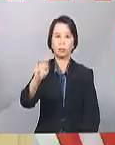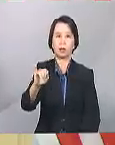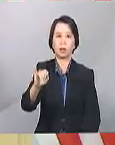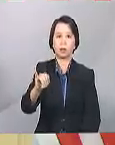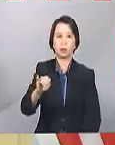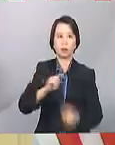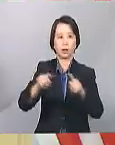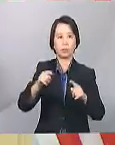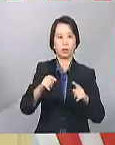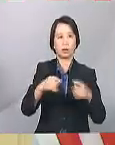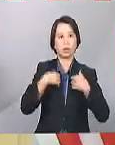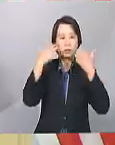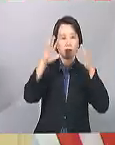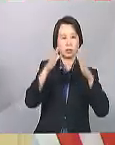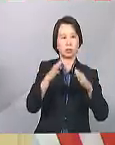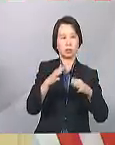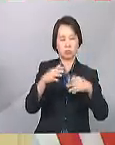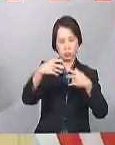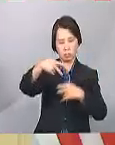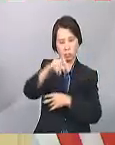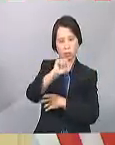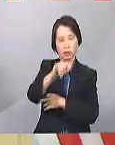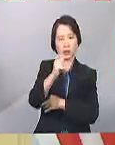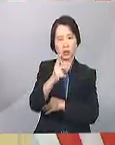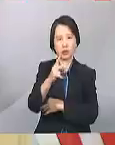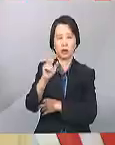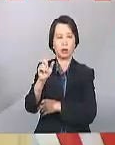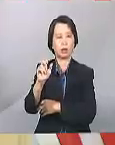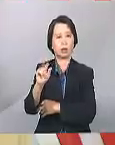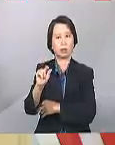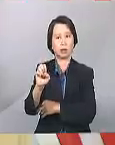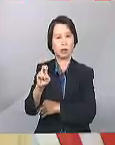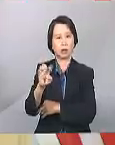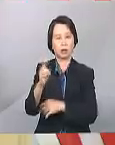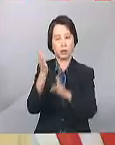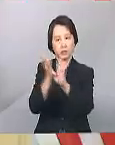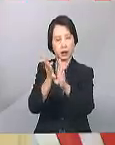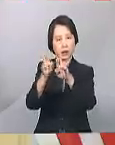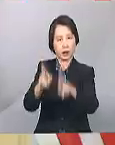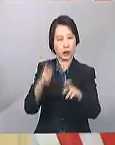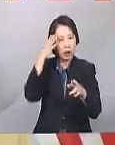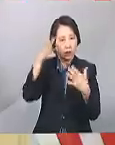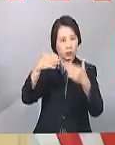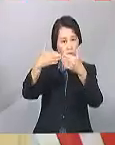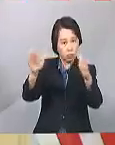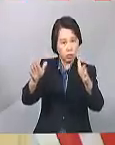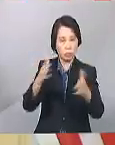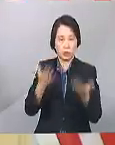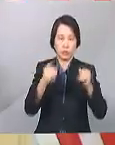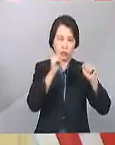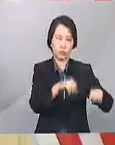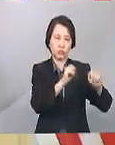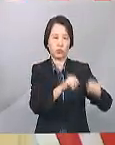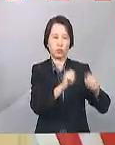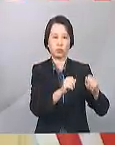tahu pejabat gadai di Bank Rakyat iaitu Arahnu tu dibuka atau tidak. Kalau Bank Rakyat dibuka, mungkin kita boleh